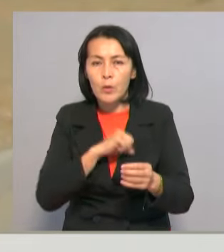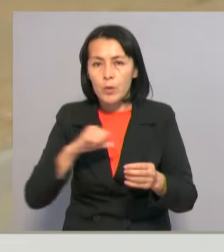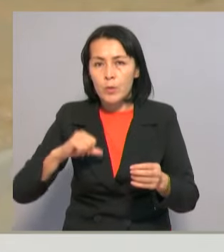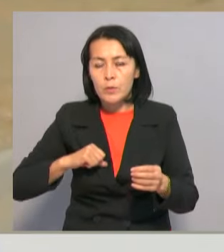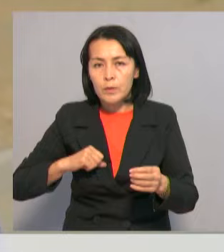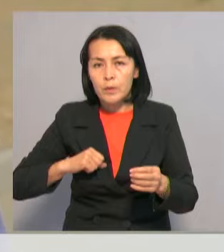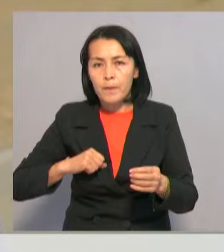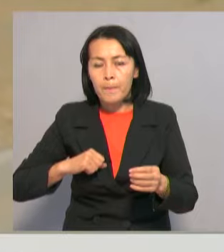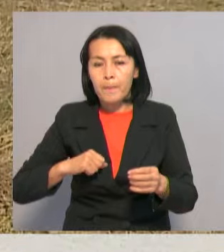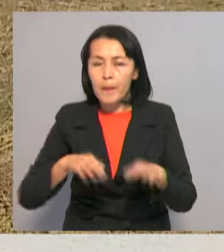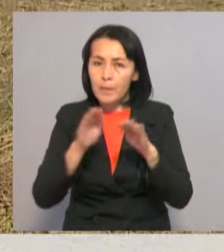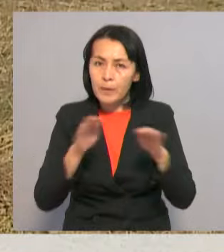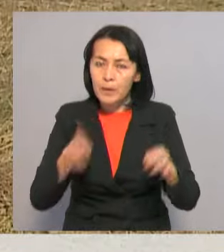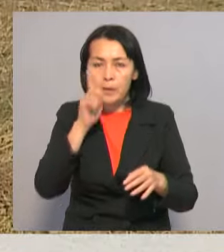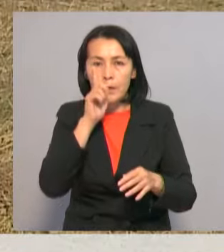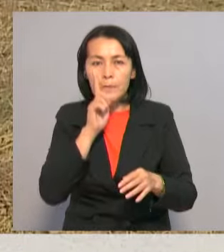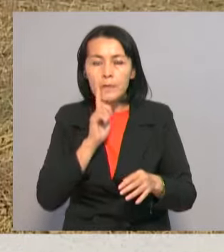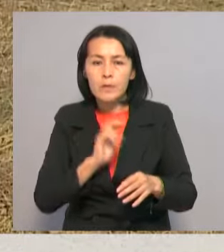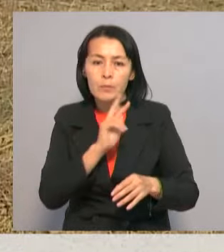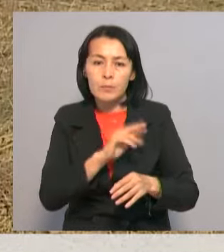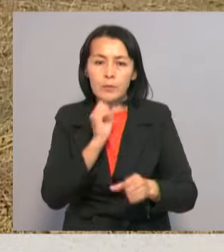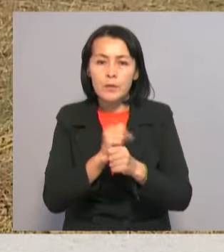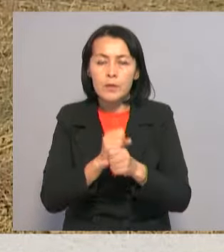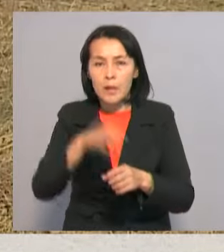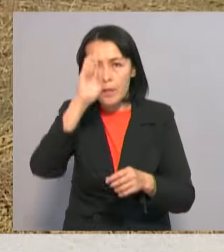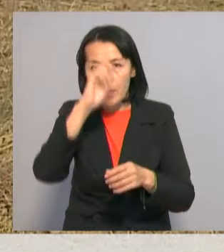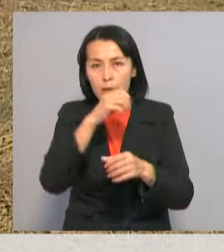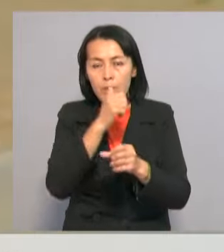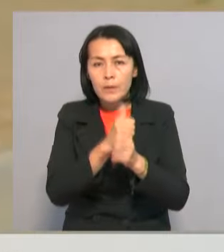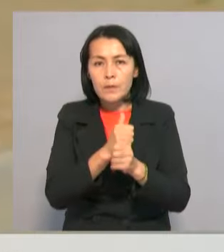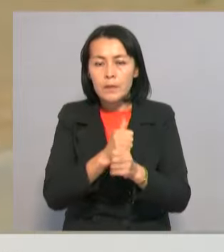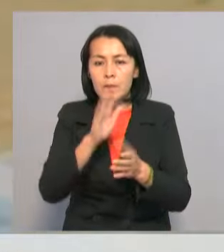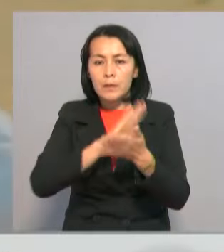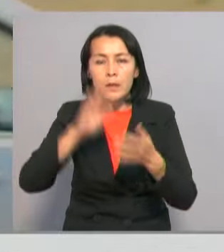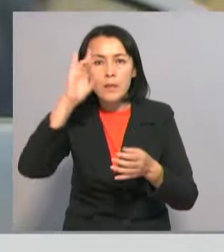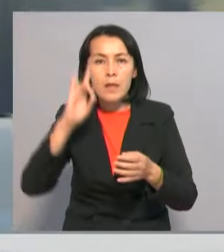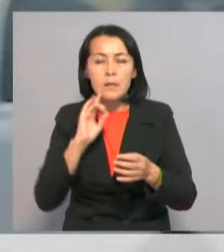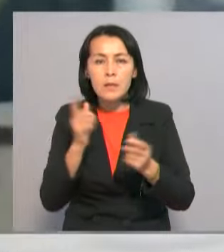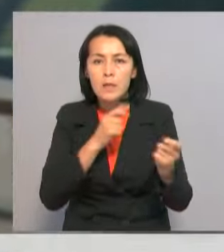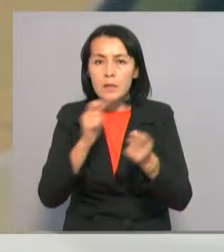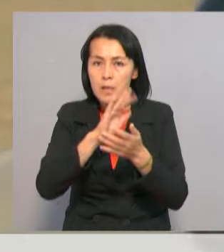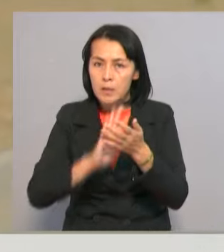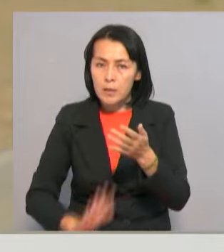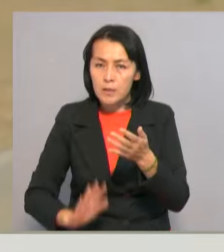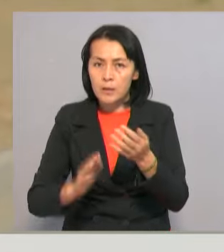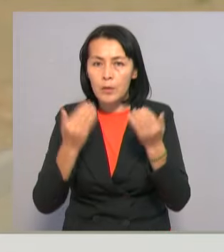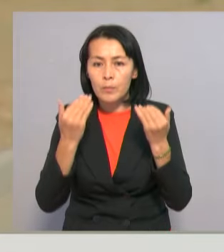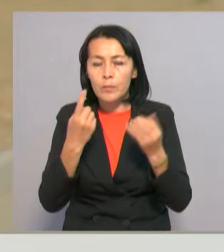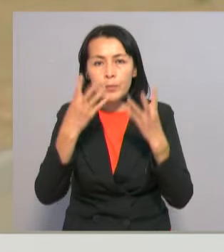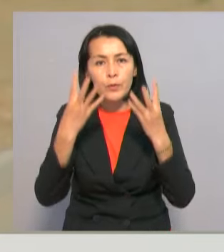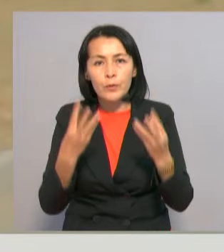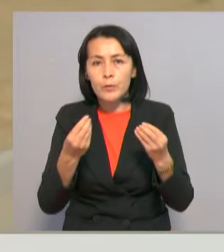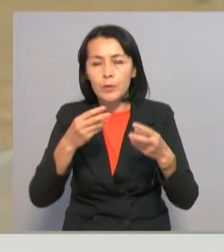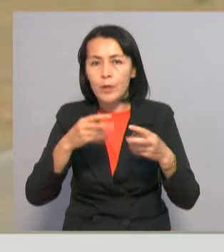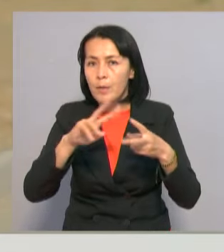де ләззаттанасың, балаң еңбекке баулынады. Мемлекет басшысының Таза Қазақстан акциясы жалғасады. Бұл бір күндік